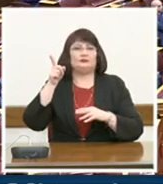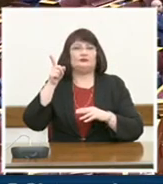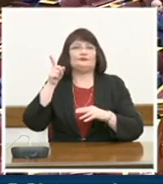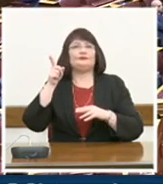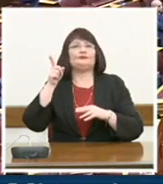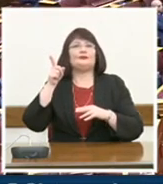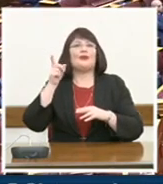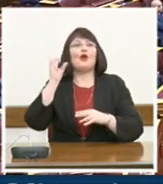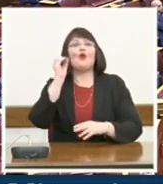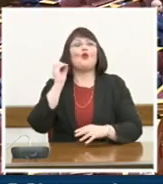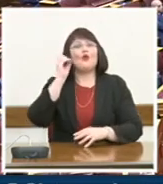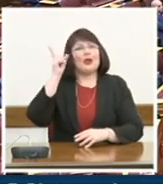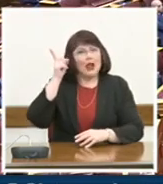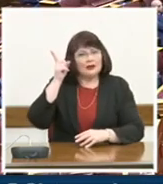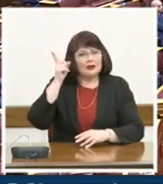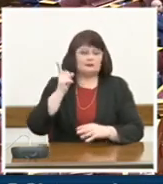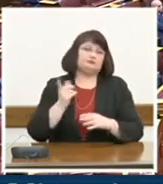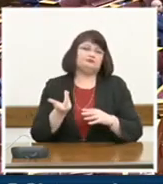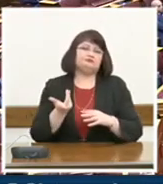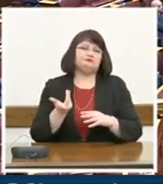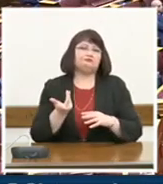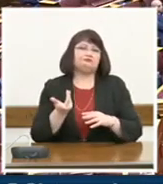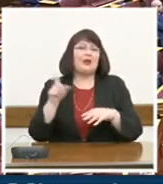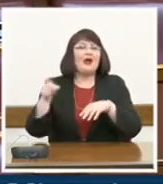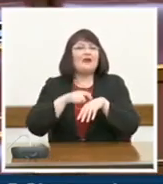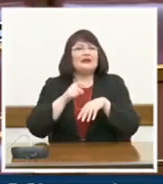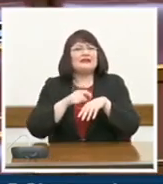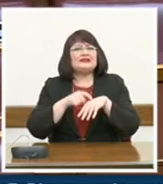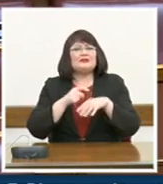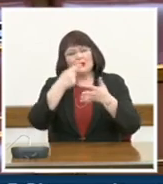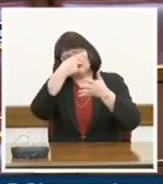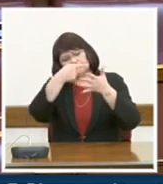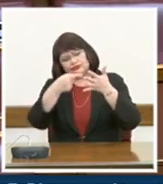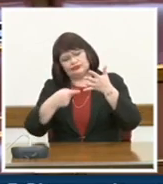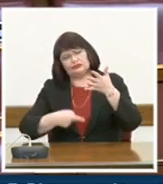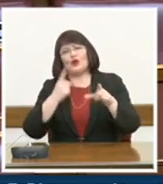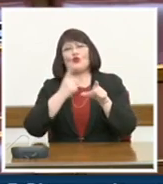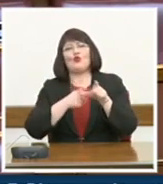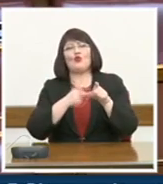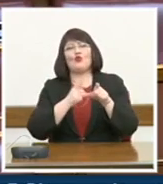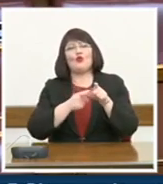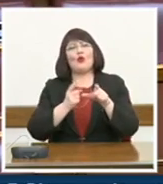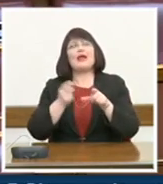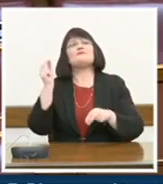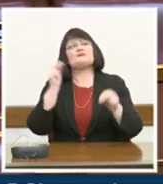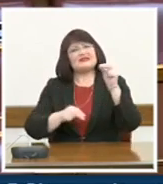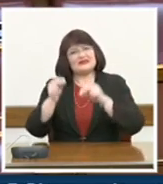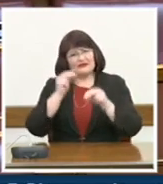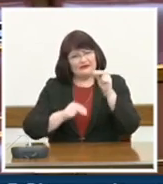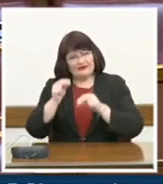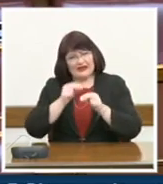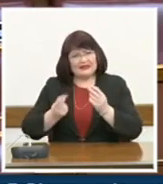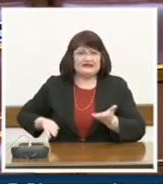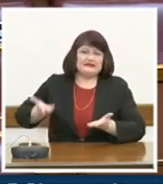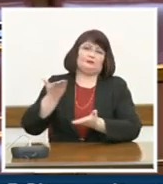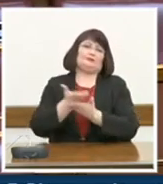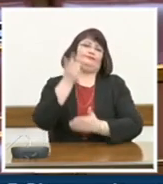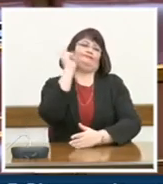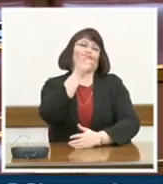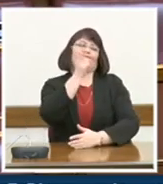Δεν έχουν τελειωμό οι λόγοι για τους οποίους το Κομμουνιστικό Κόμμα Ελλάδας καταθέτει μομφή στην κυβέρνηση της